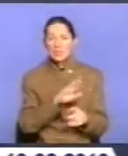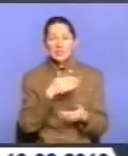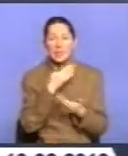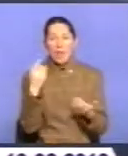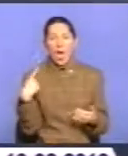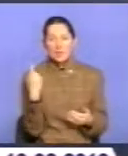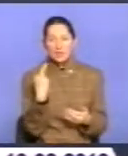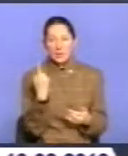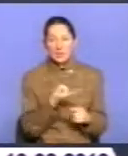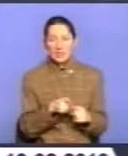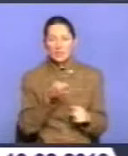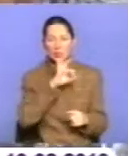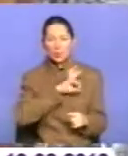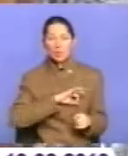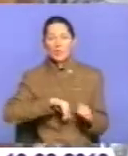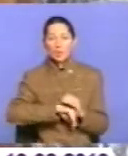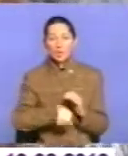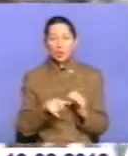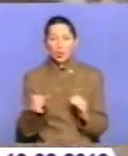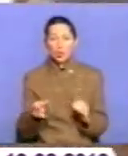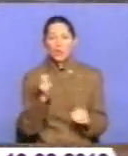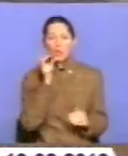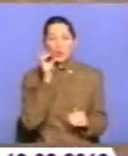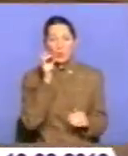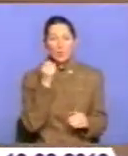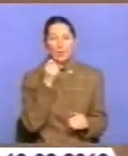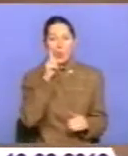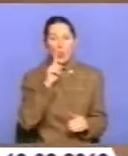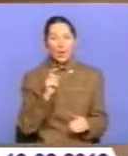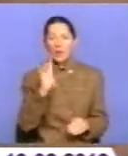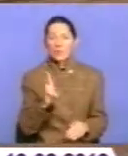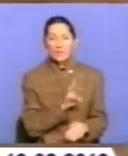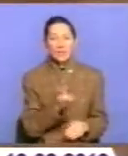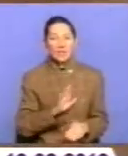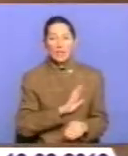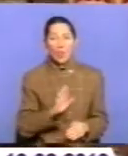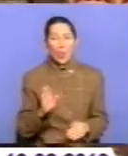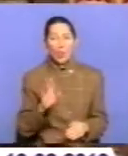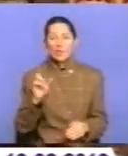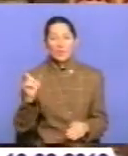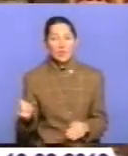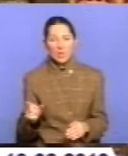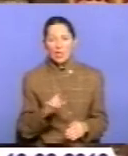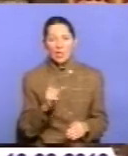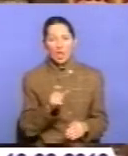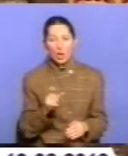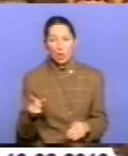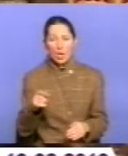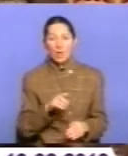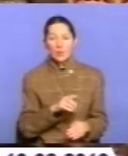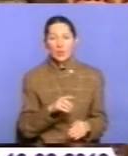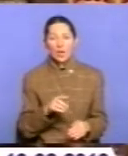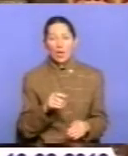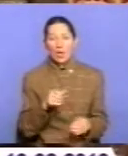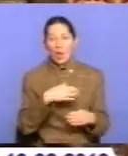сигналізацією. Цим і скористався зловмисник. В обідню пору, поки в церкві не було ні священика, ні парафіян, він непомітно розбив вікно та проник